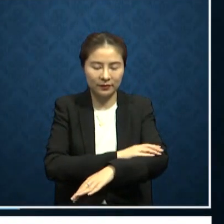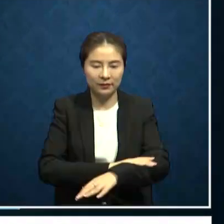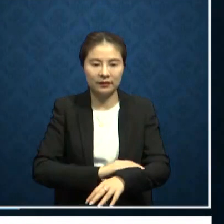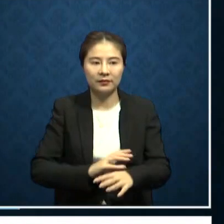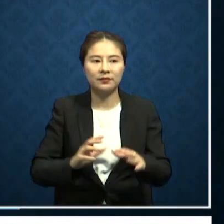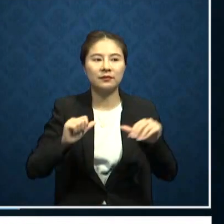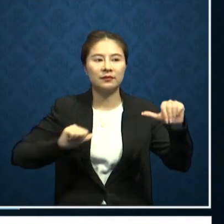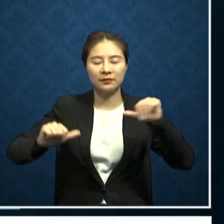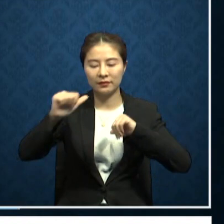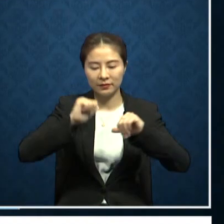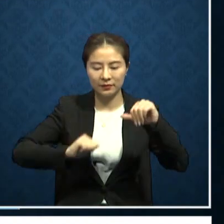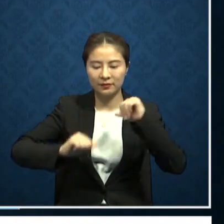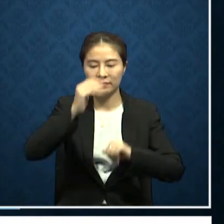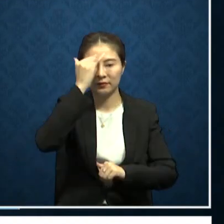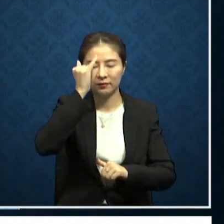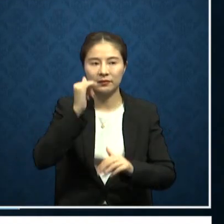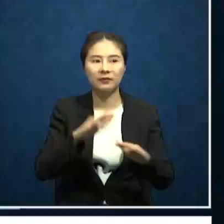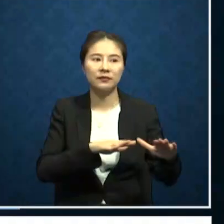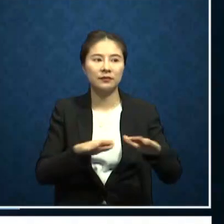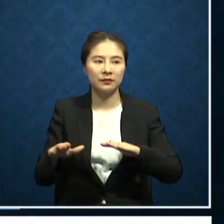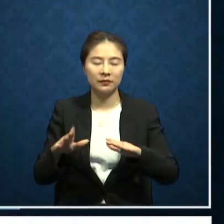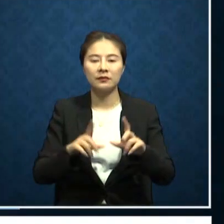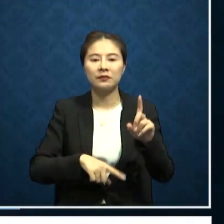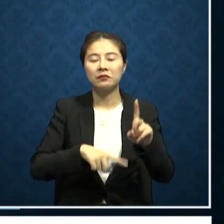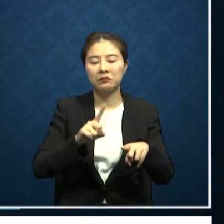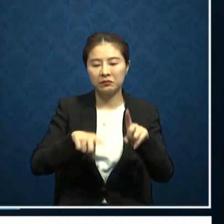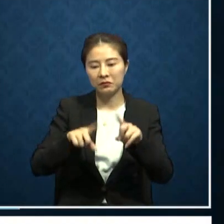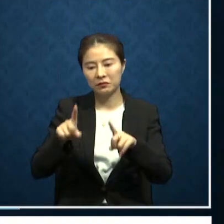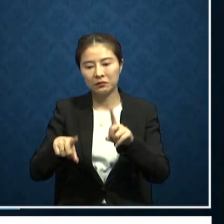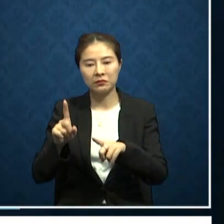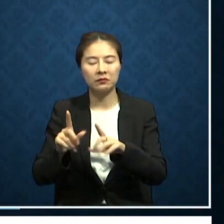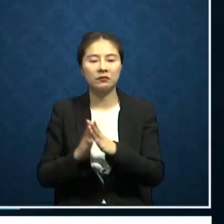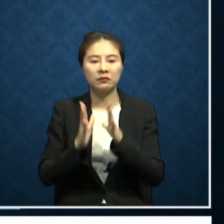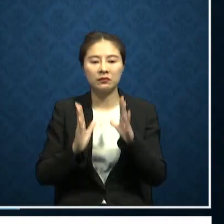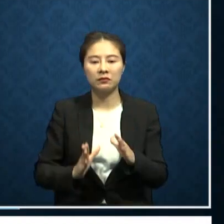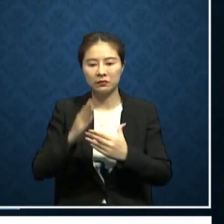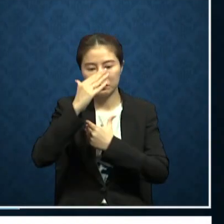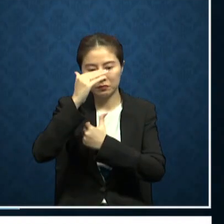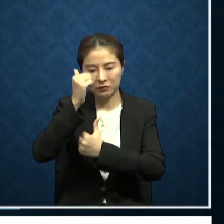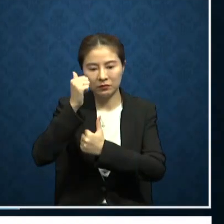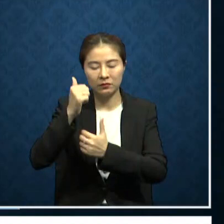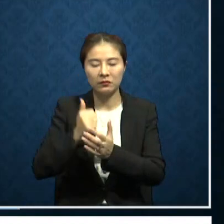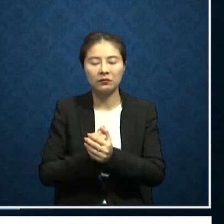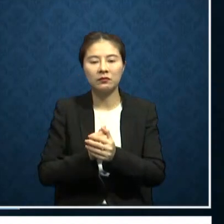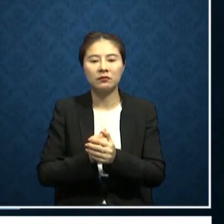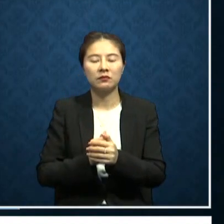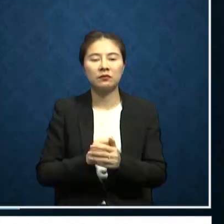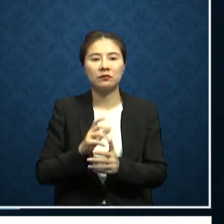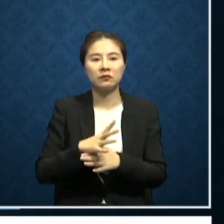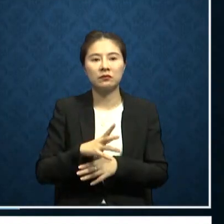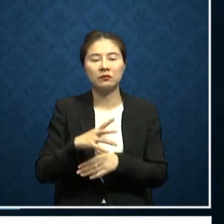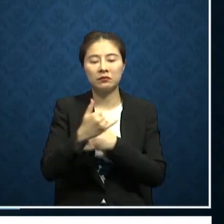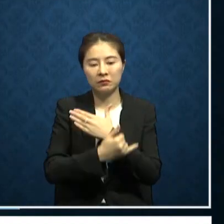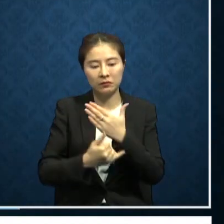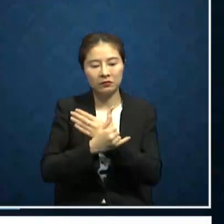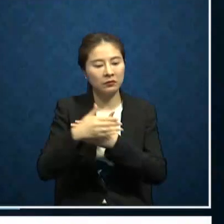ศิลปกรรมเนื่องจากว่ามีความพร้อมหลากหลายทางด้านฐานค่านิยมในประเทศไทยแล้วก็ภาพจำลองของนานาชาตินะคะรวมถึงความสามารถ